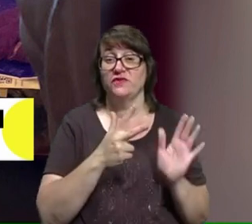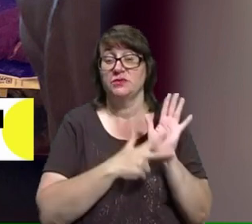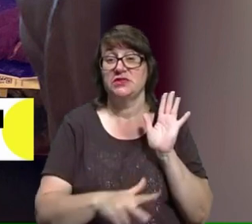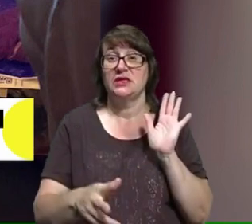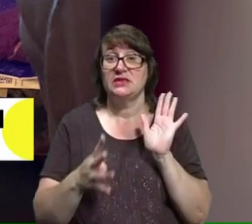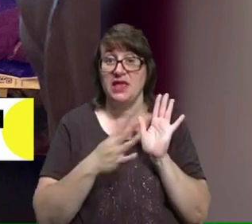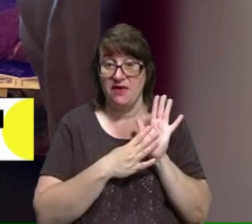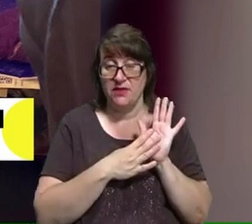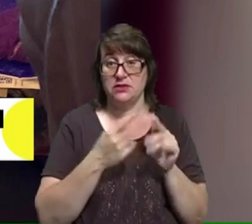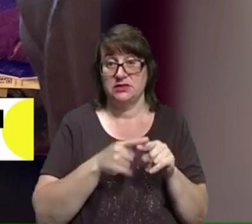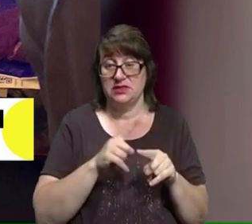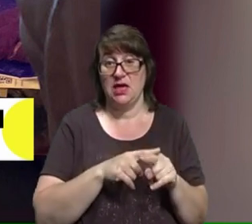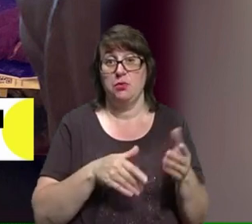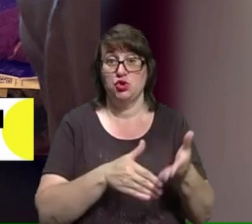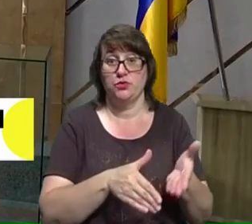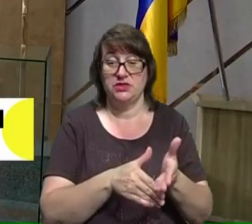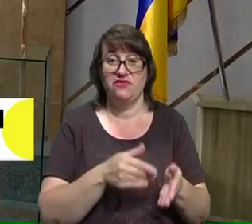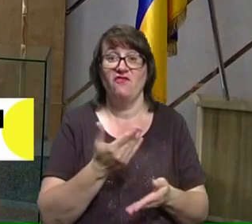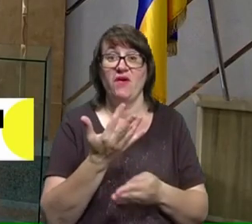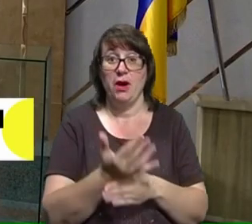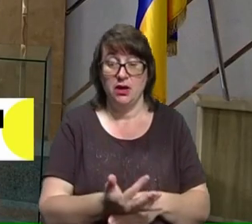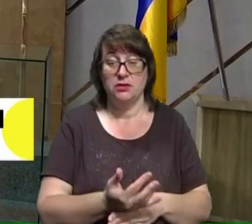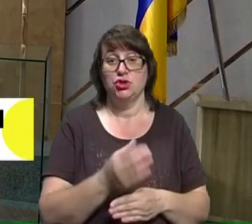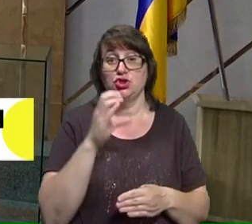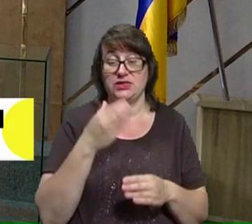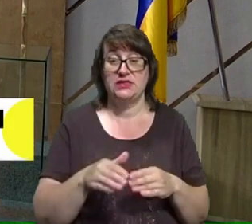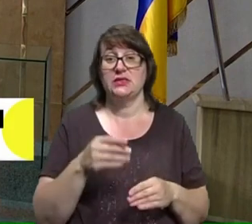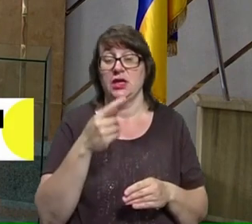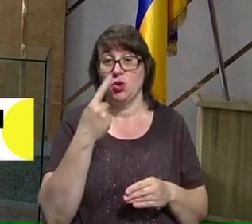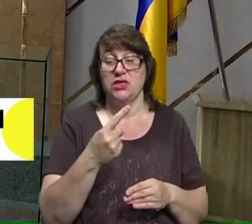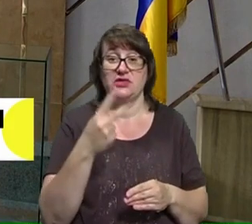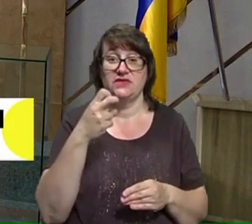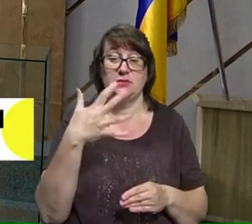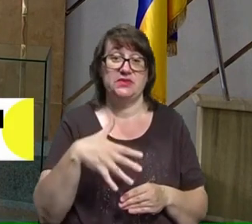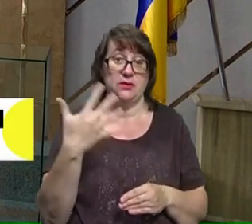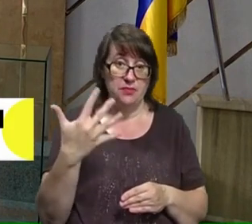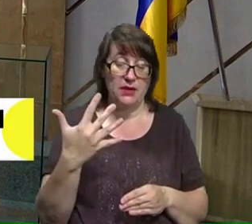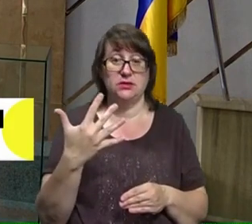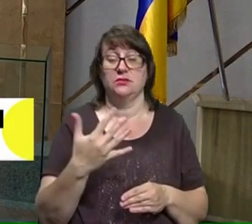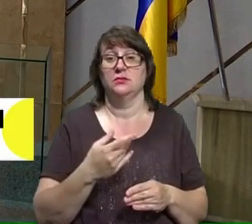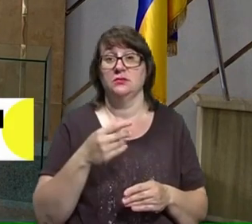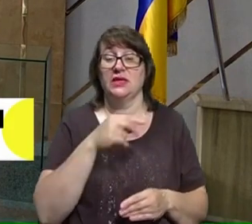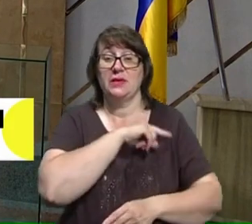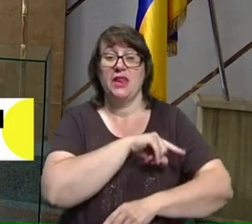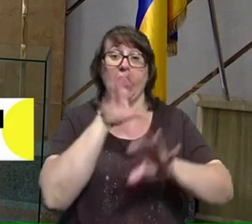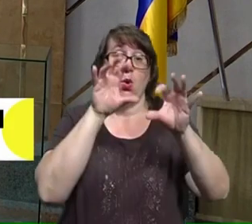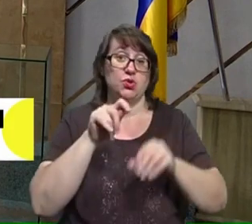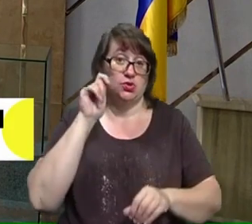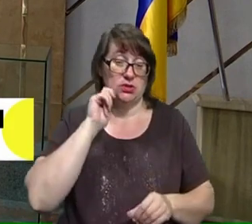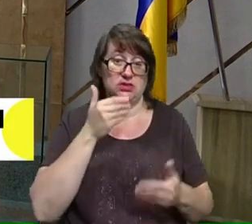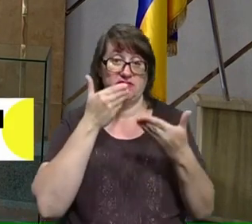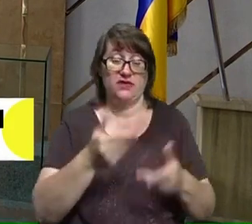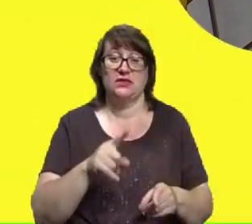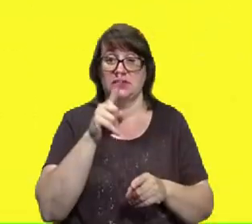у вимаганні, а також частина 1 статті 255 зі значком 3 Кримінального кодексу України – звернення за застосуванням